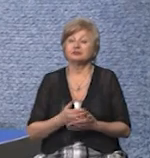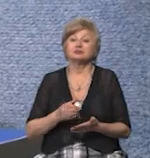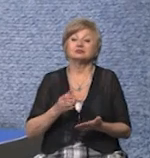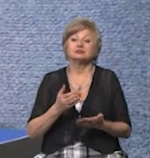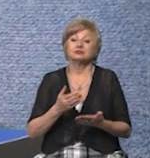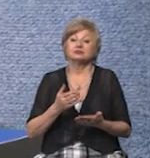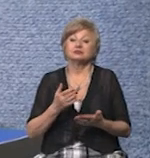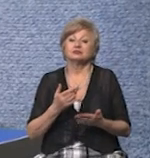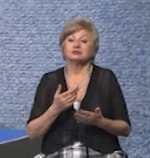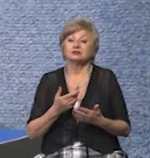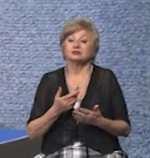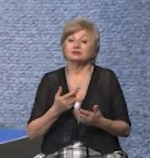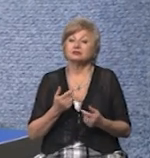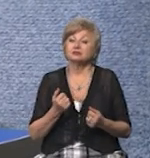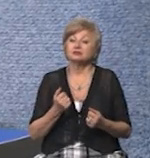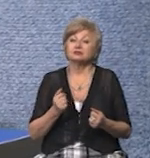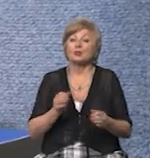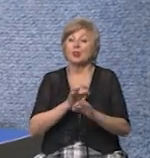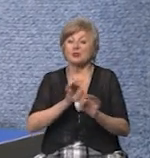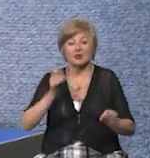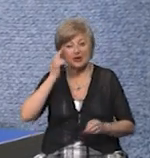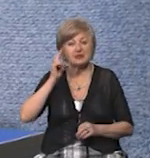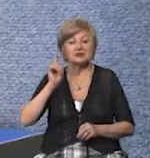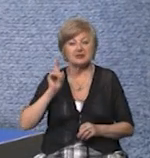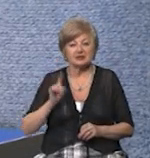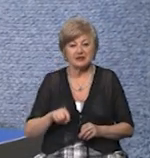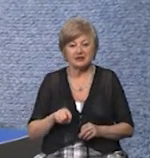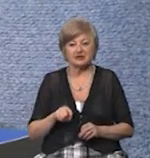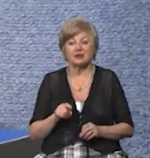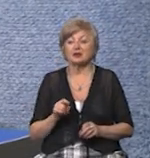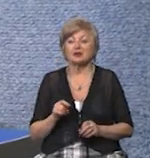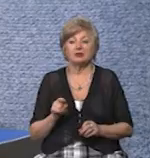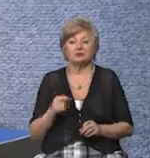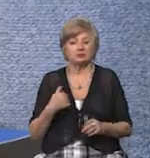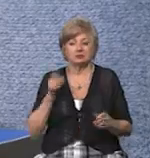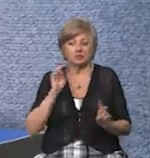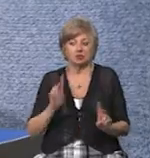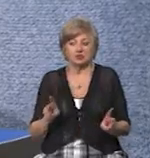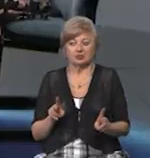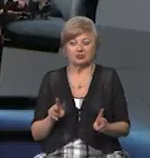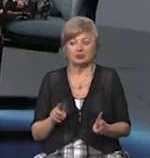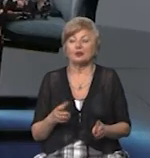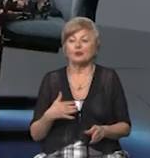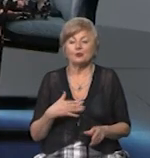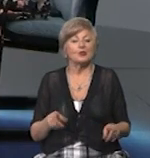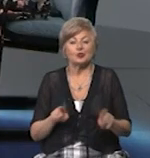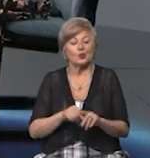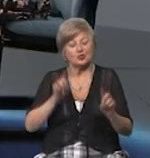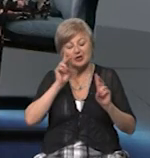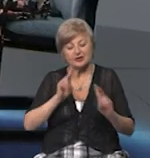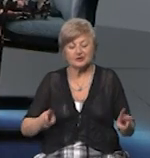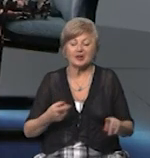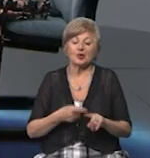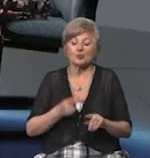Євробудгруп взялося за це. Прекрасно знаєте. Прекрасно знаємо. Взагалі не знаю. Ми теж не знали, тому